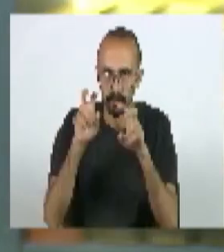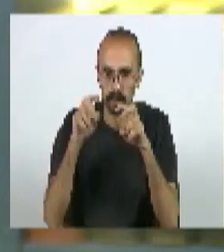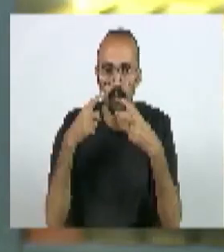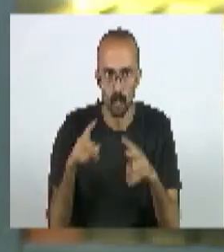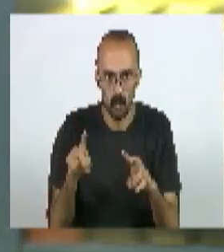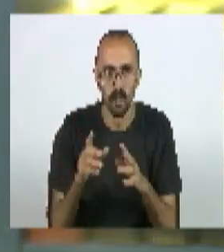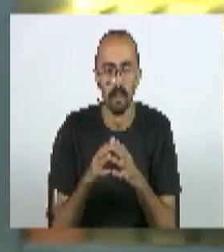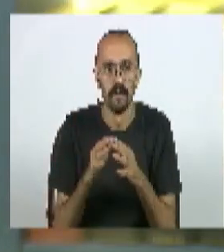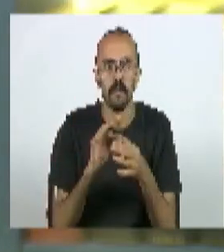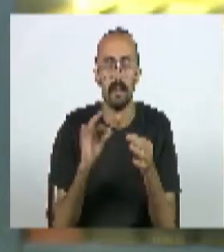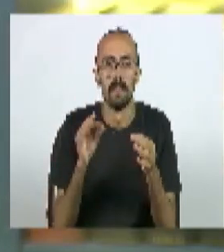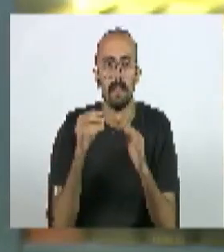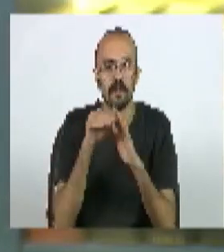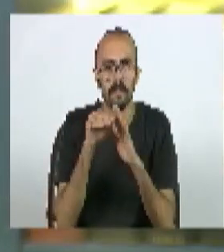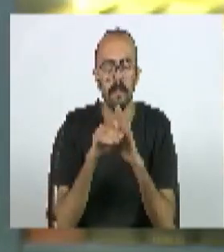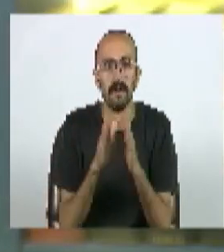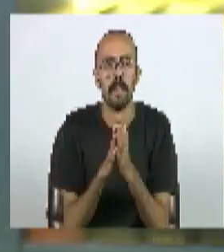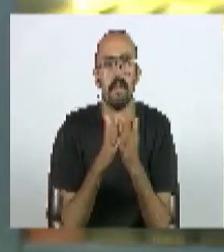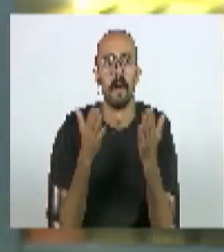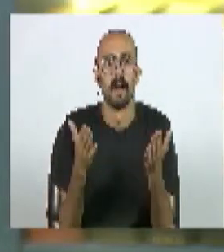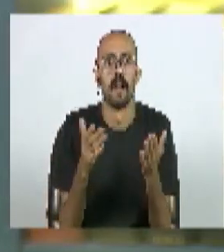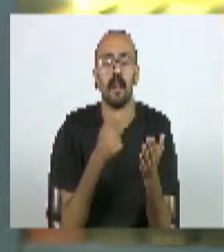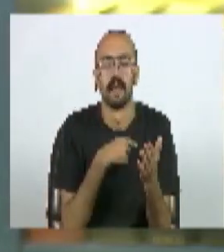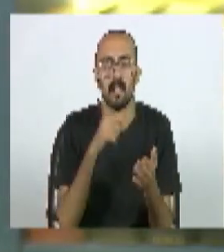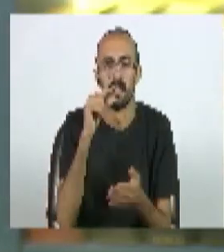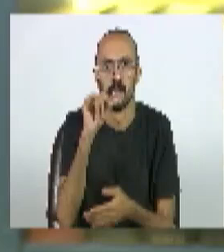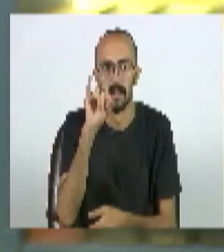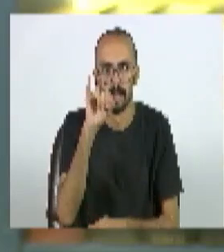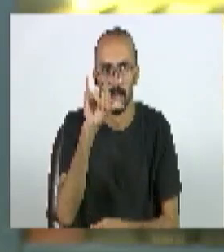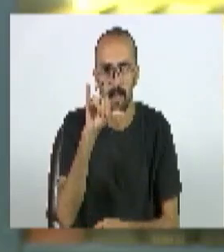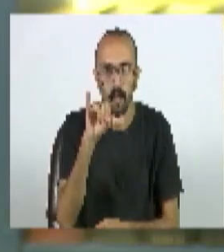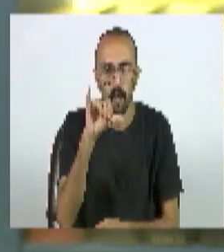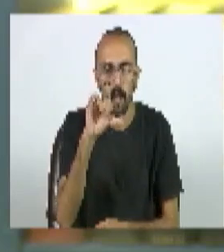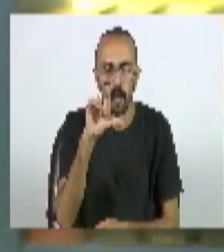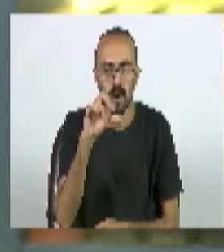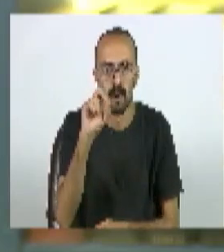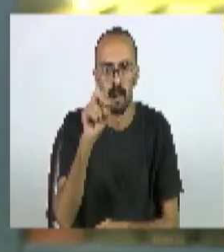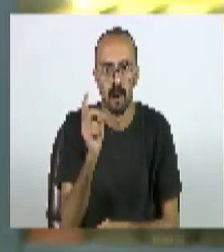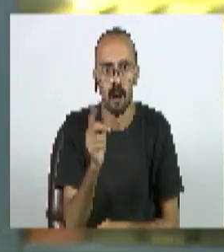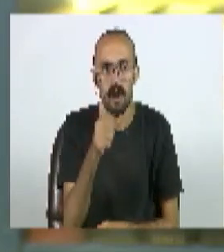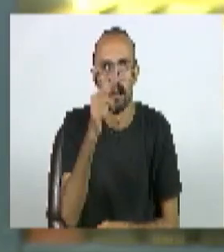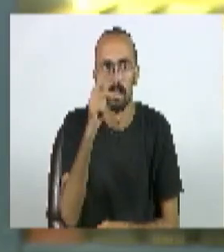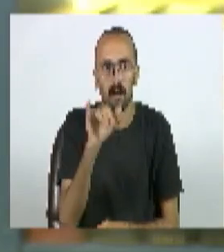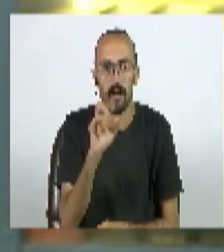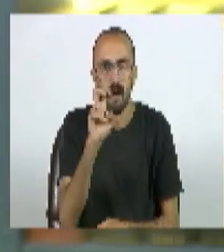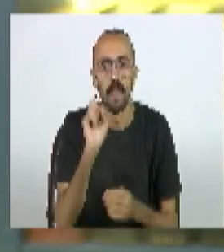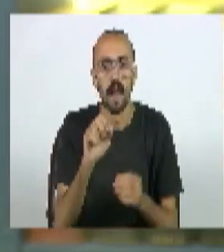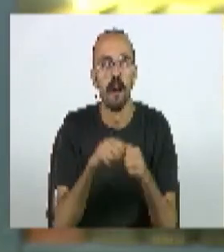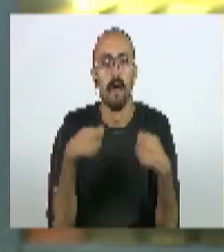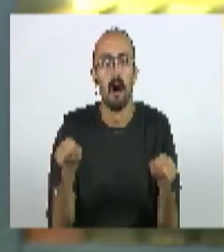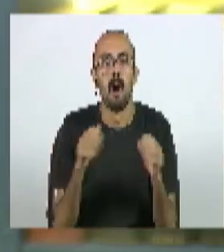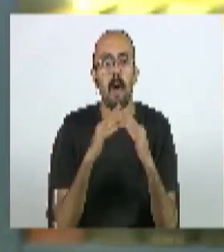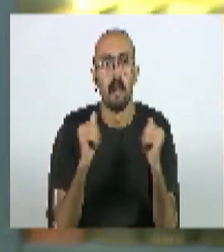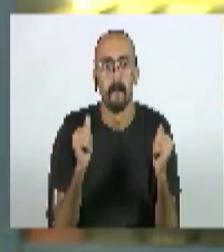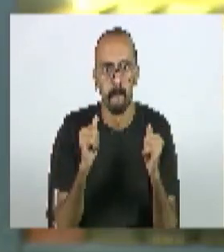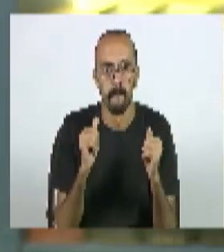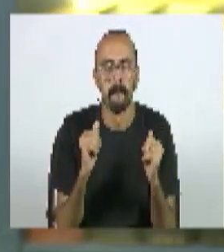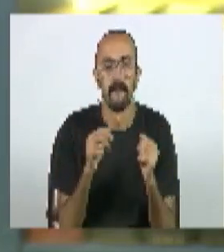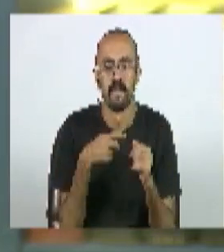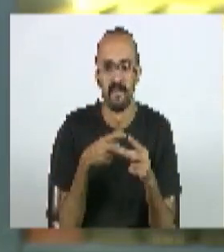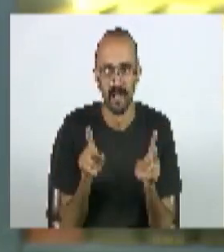نشرت في عدد مجلة الديمقراطية الصادرة عن مؤسسة الأهرام مع مطلع شهر